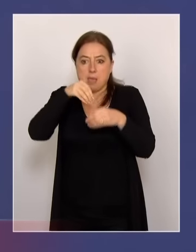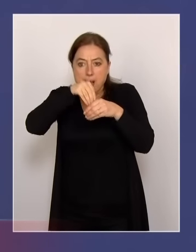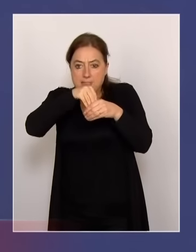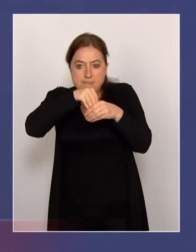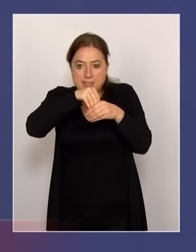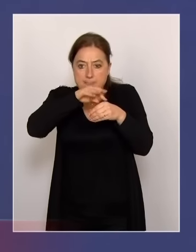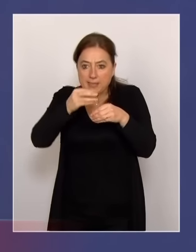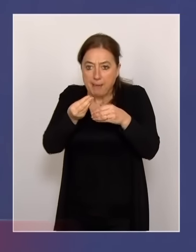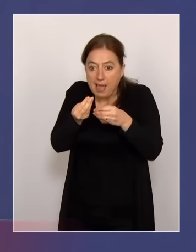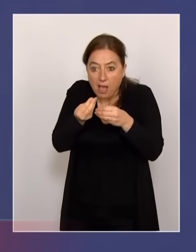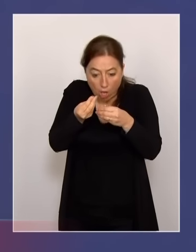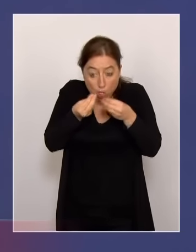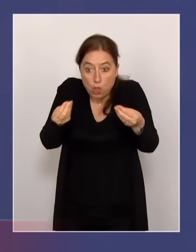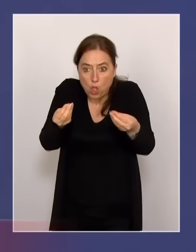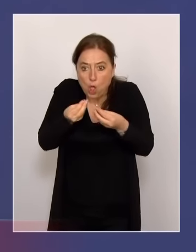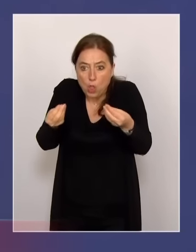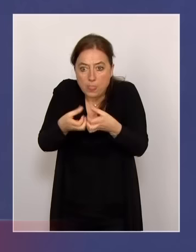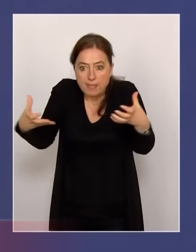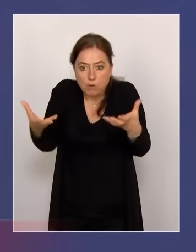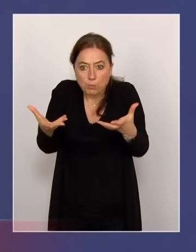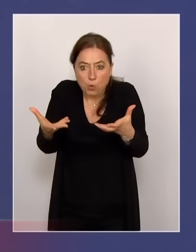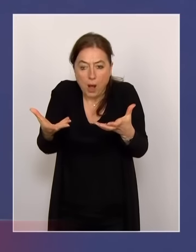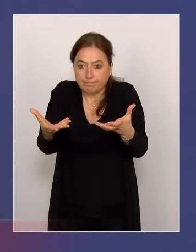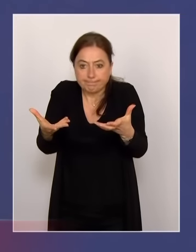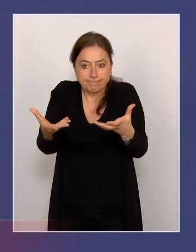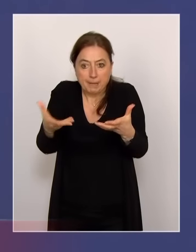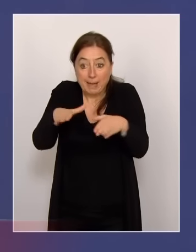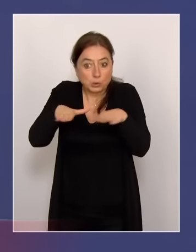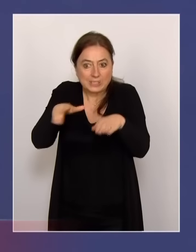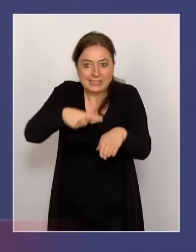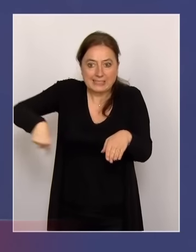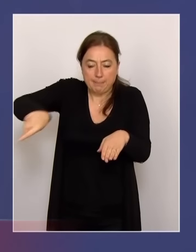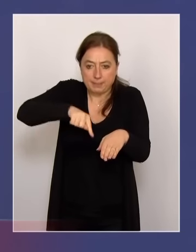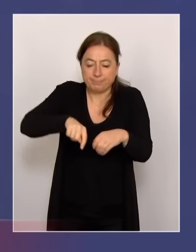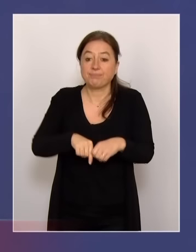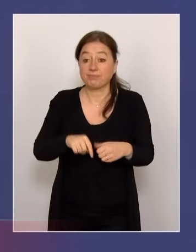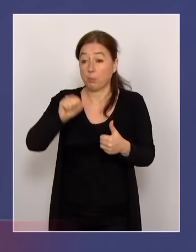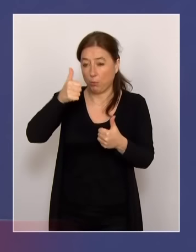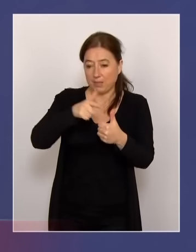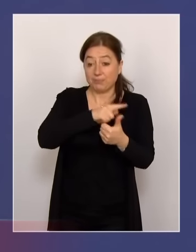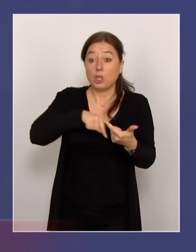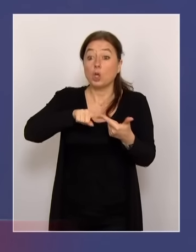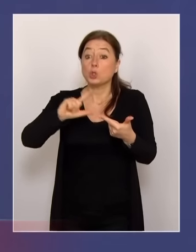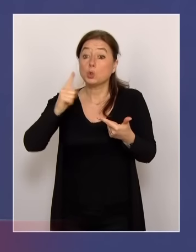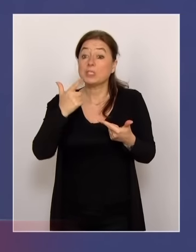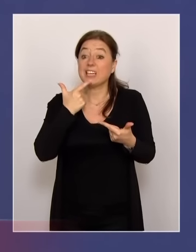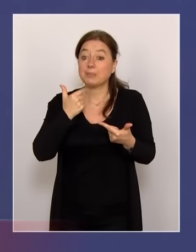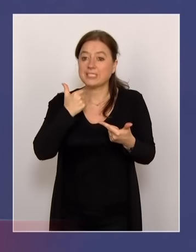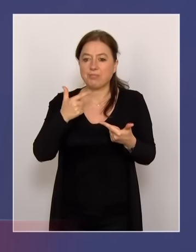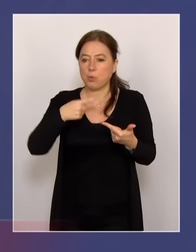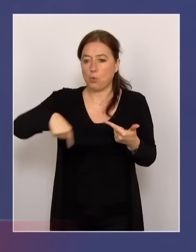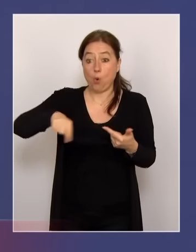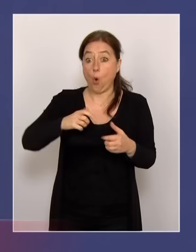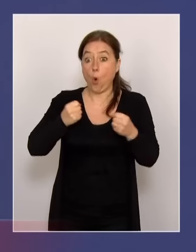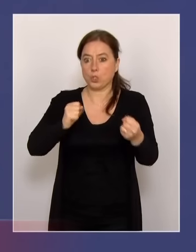dans les bons secteurs et les bons endroits. 1er défaut. 2e défaut, on ne pas assez sur le risque parce que nous avons une économie qui est très